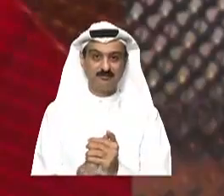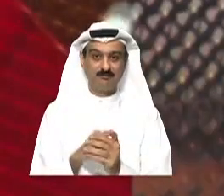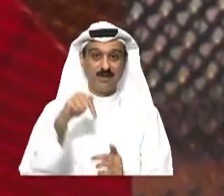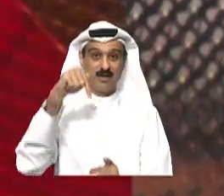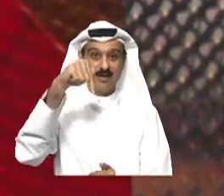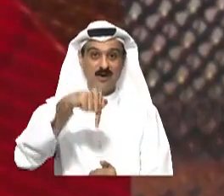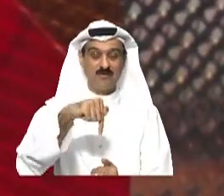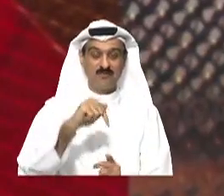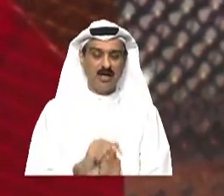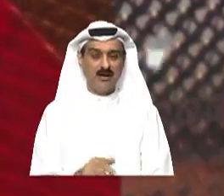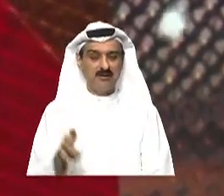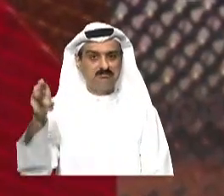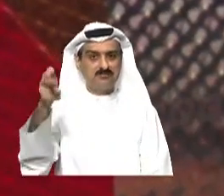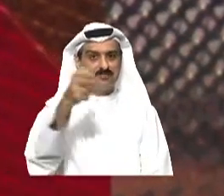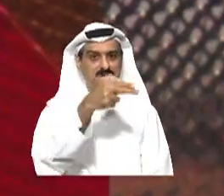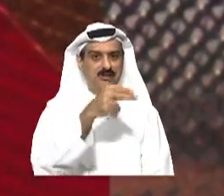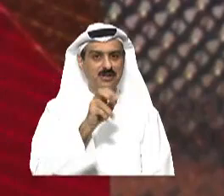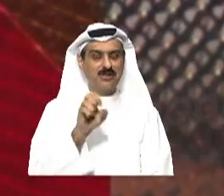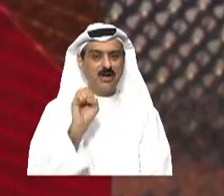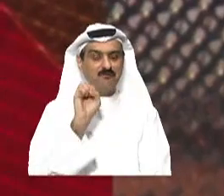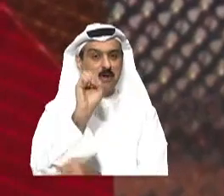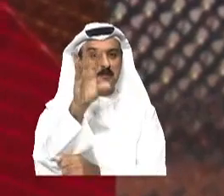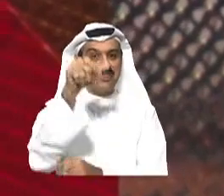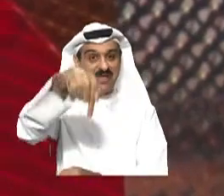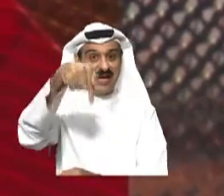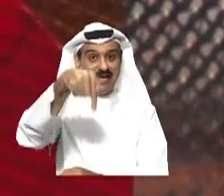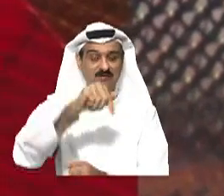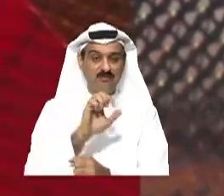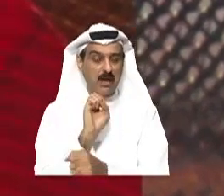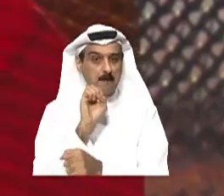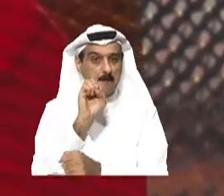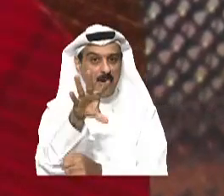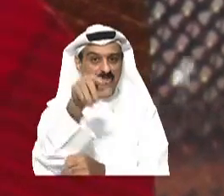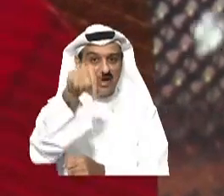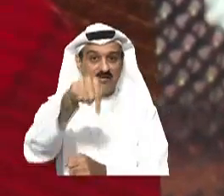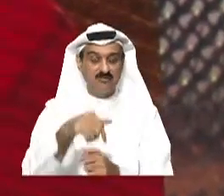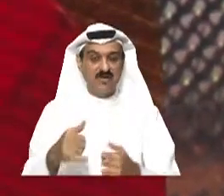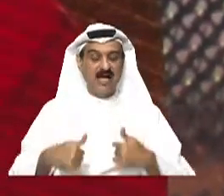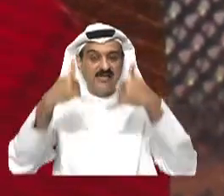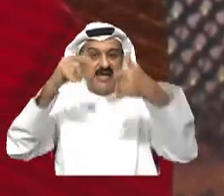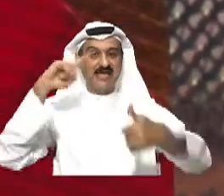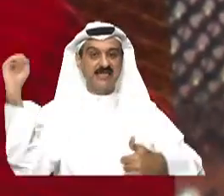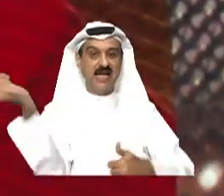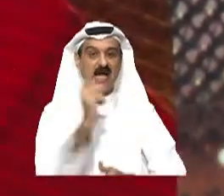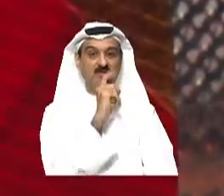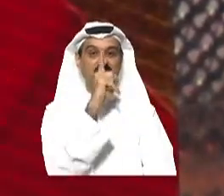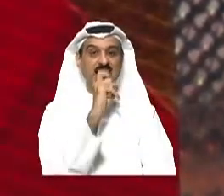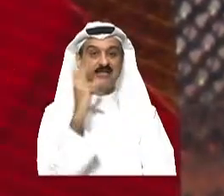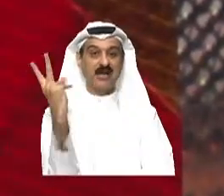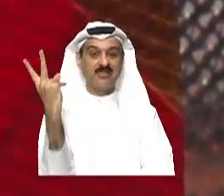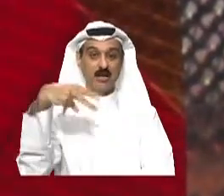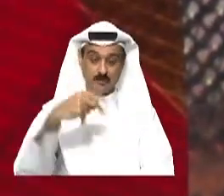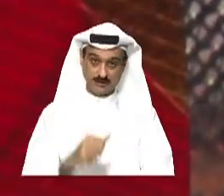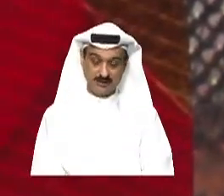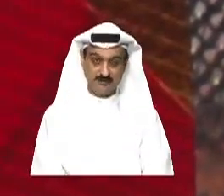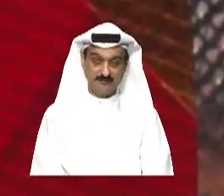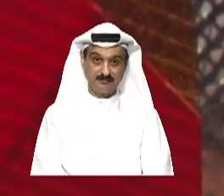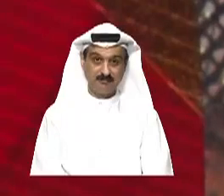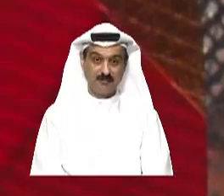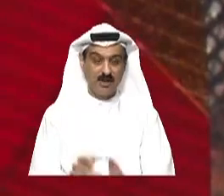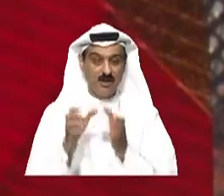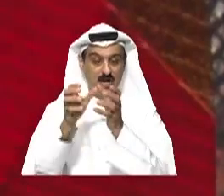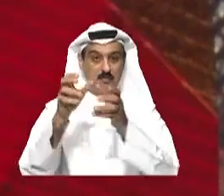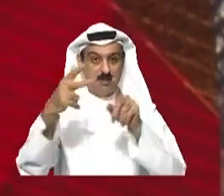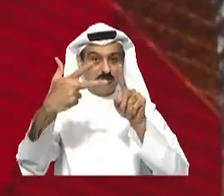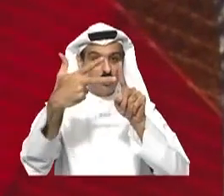هذه التغطية الحية والمباشرة من خلال طبعا بطولة كأس العالم في قطر 2022. لازلنا في المجموعة الثالثة